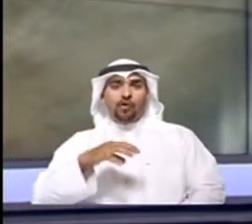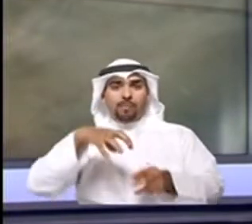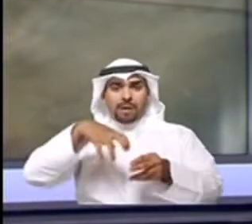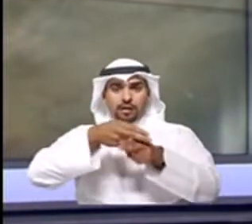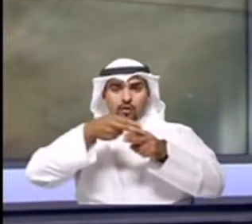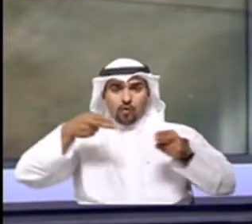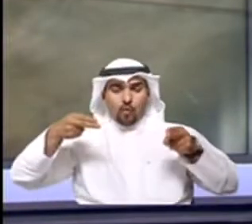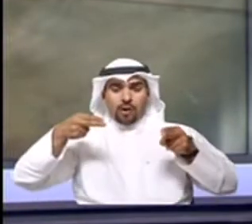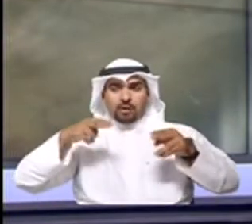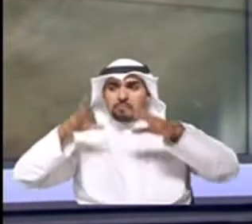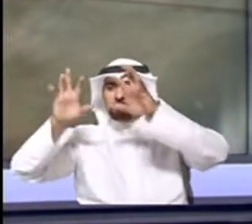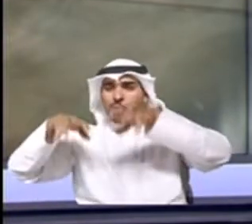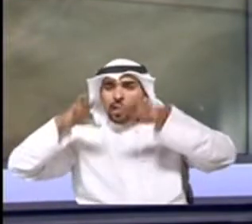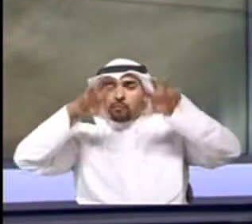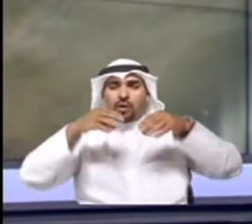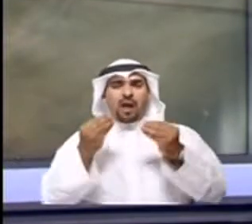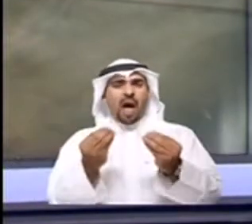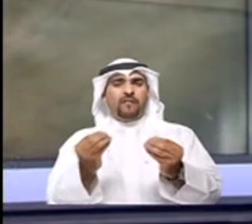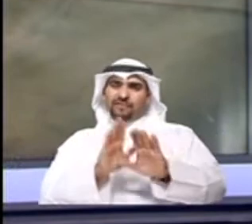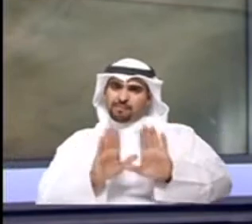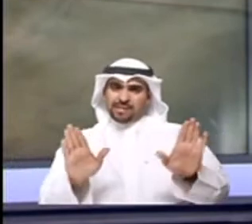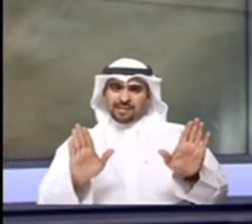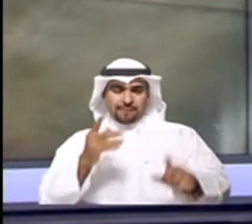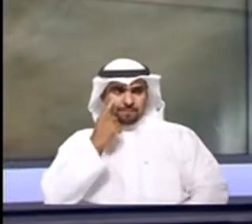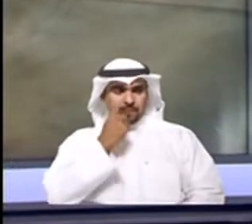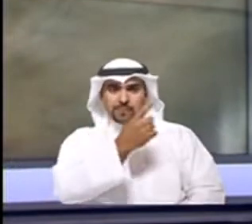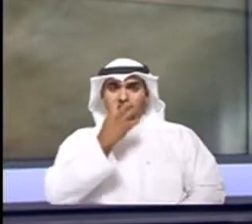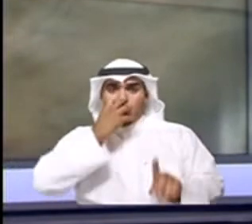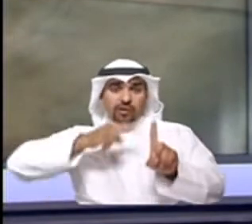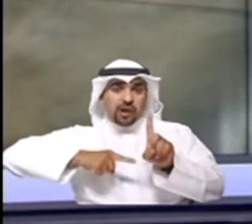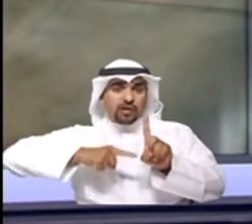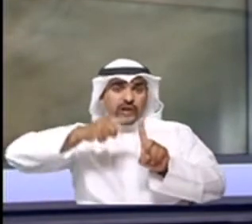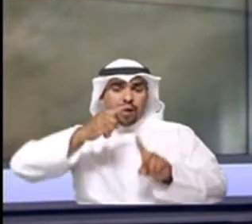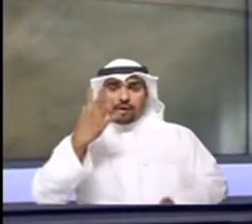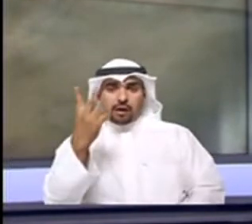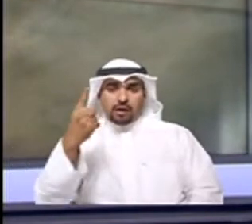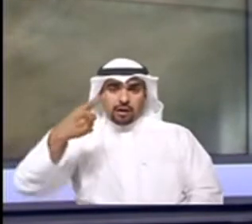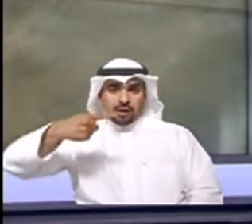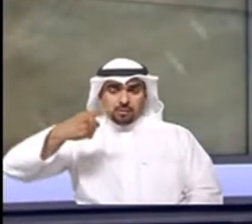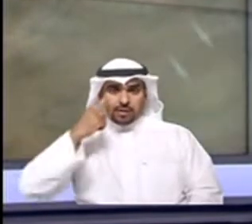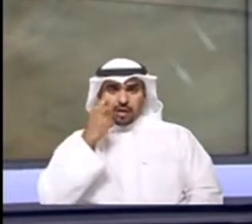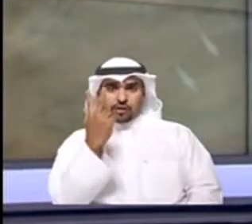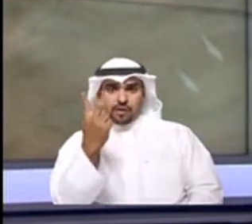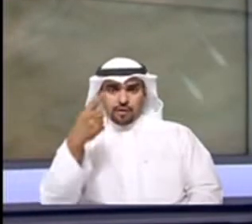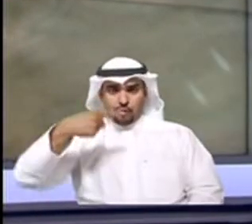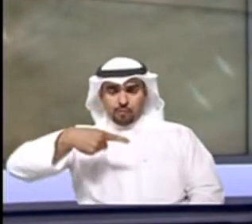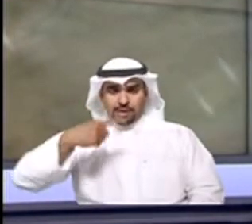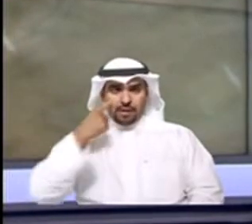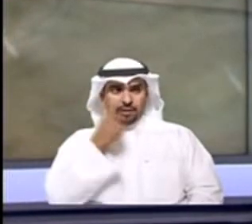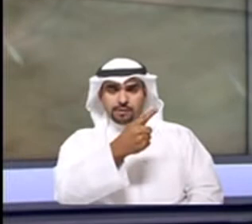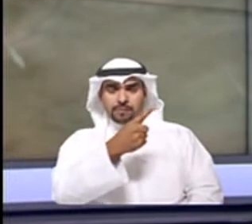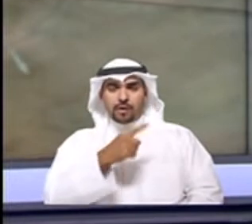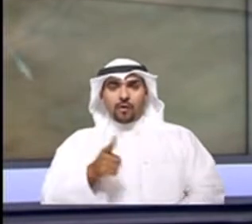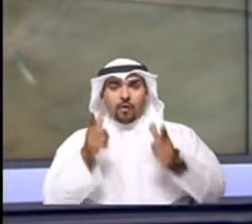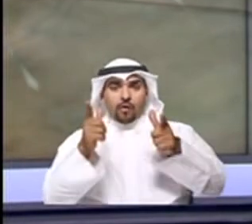موجوده لكنها راح تتراجع تدريجيا. درجات الحراره تتراوح ما بين 15 الى 18 درجه مئويه في اغلب المناطق خلال فتره